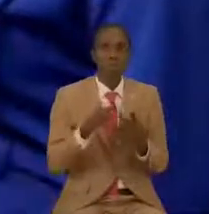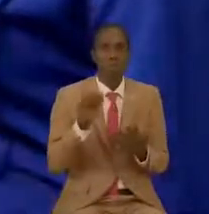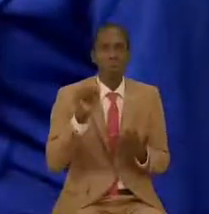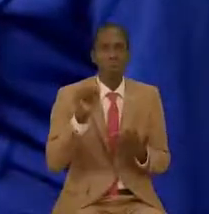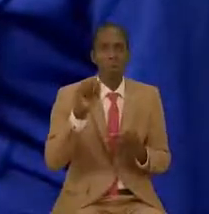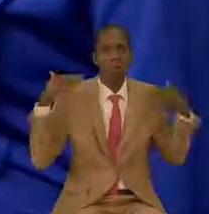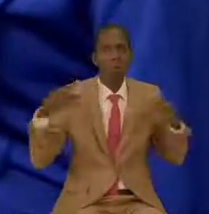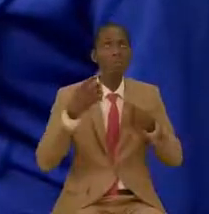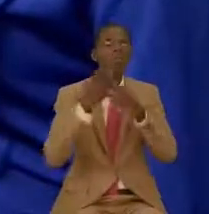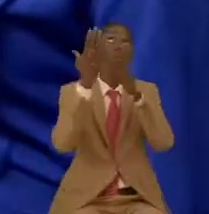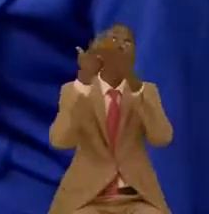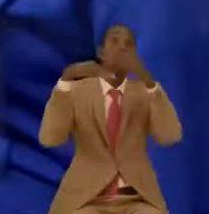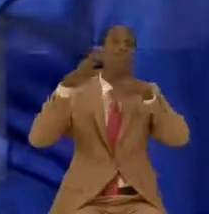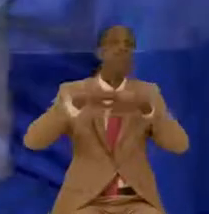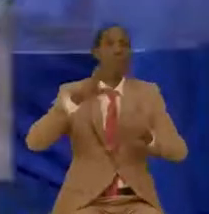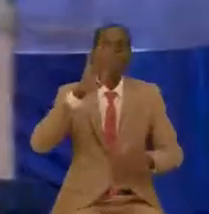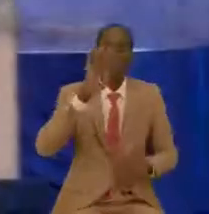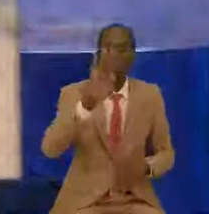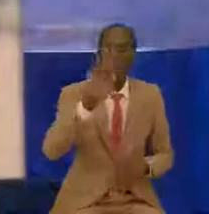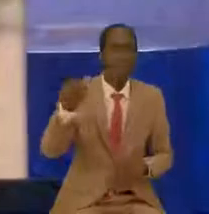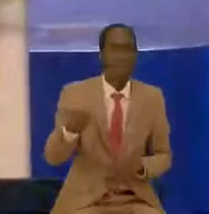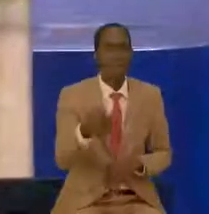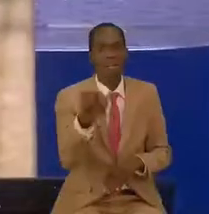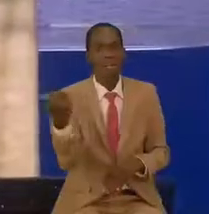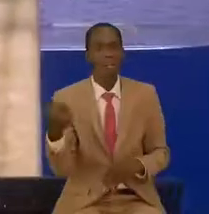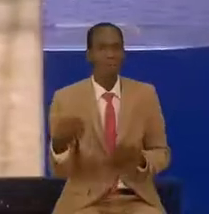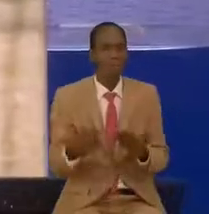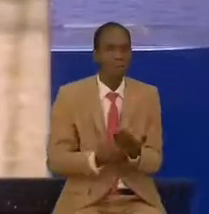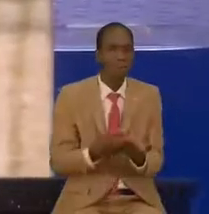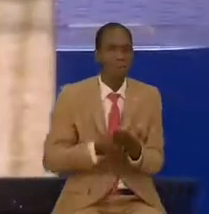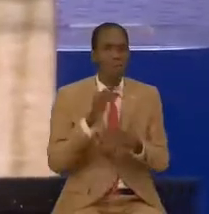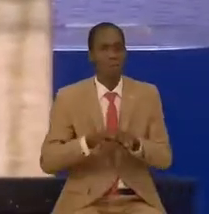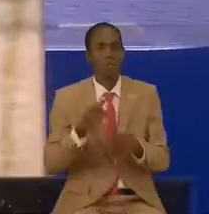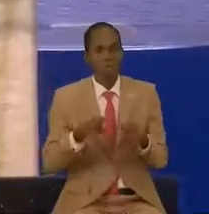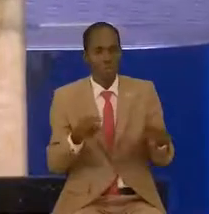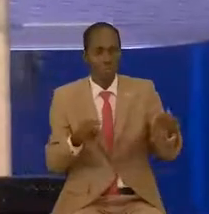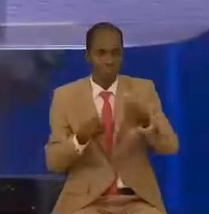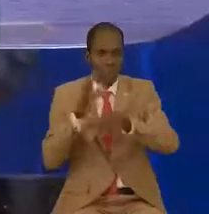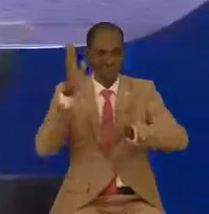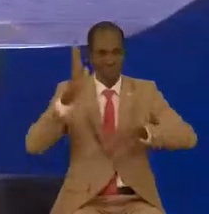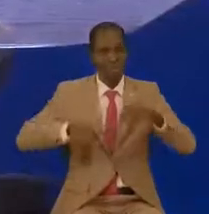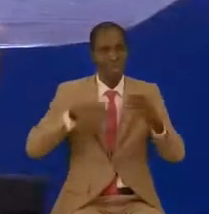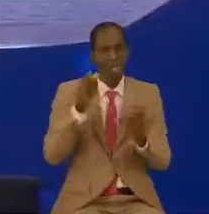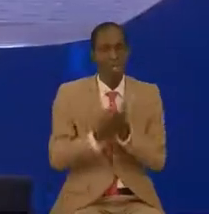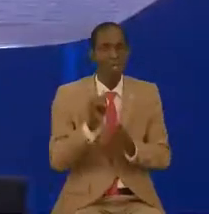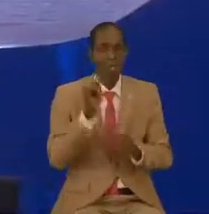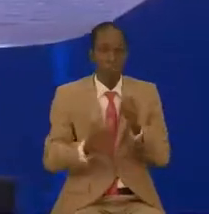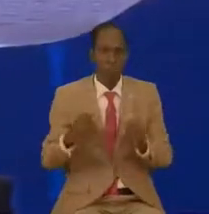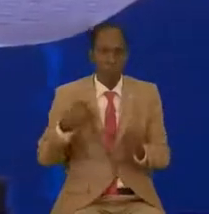nous-mêmes, quand un ange du ciel annoncerait un autre évangile que celui